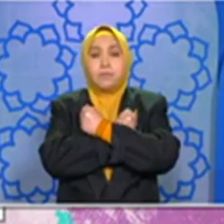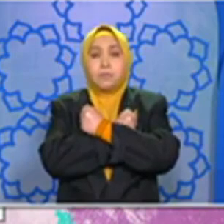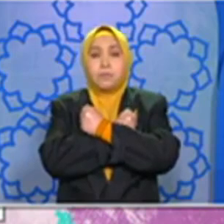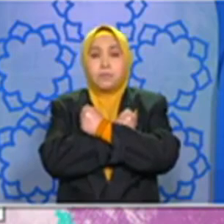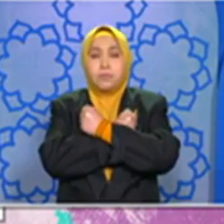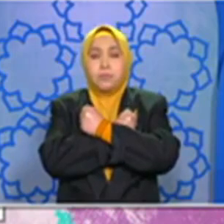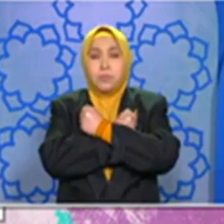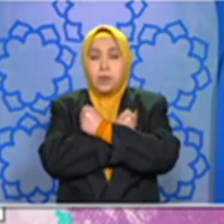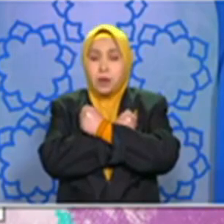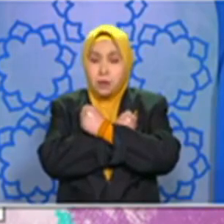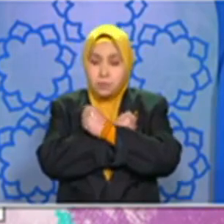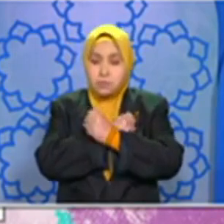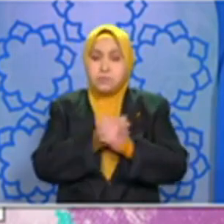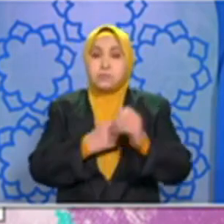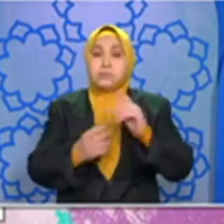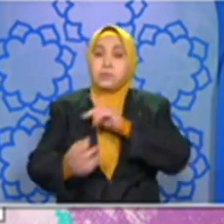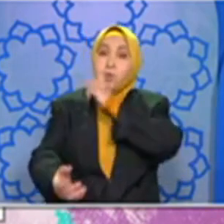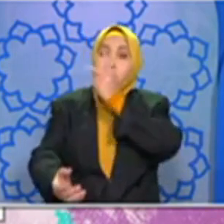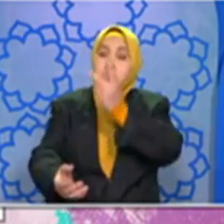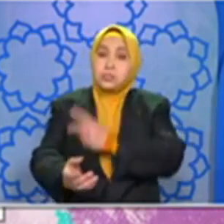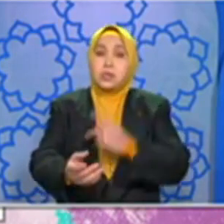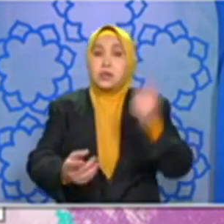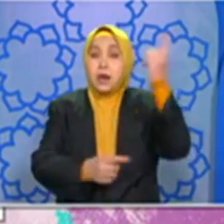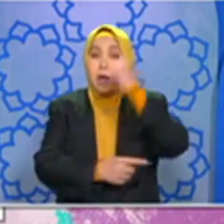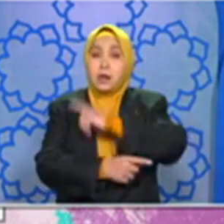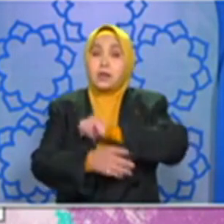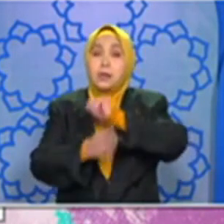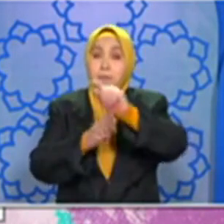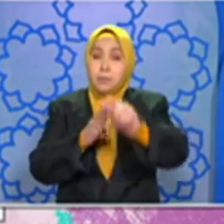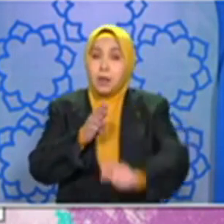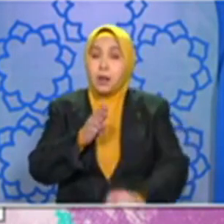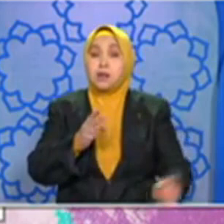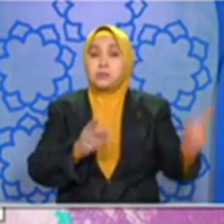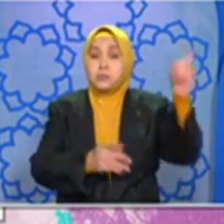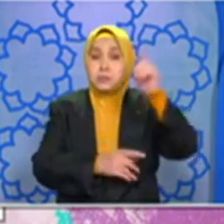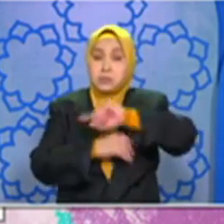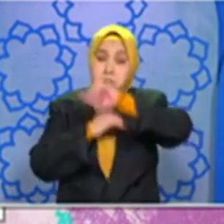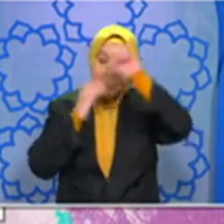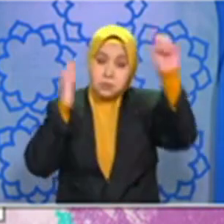الرحيم، مالك يوم